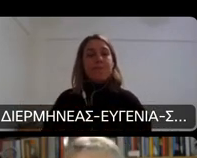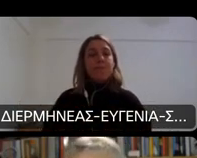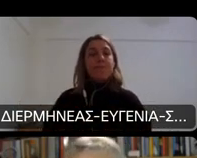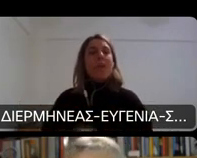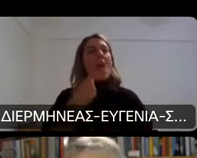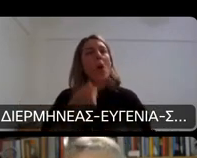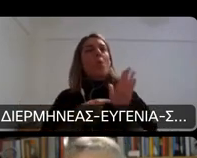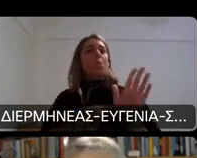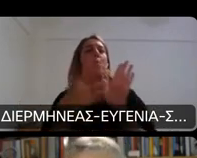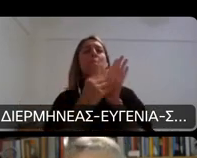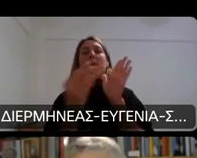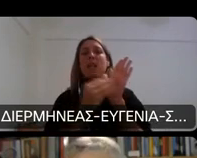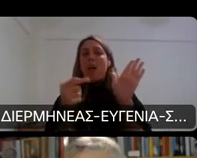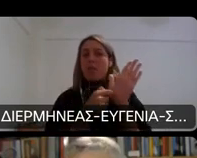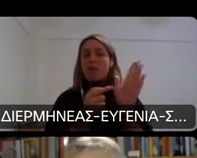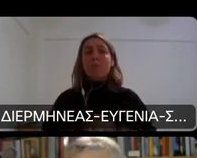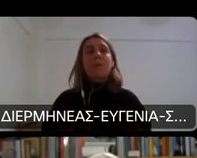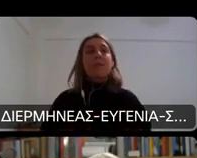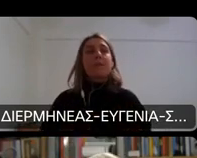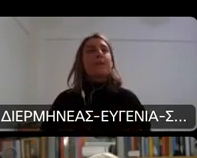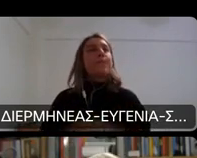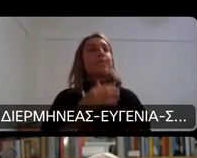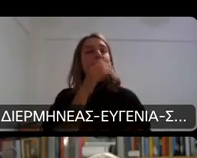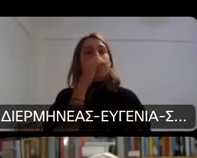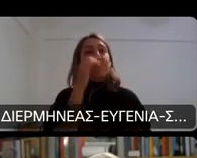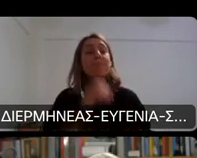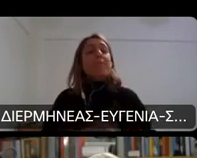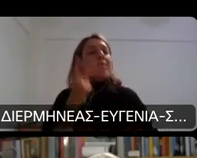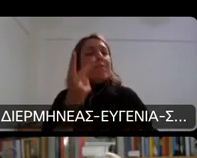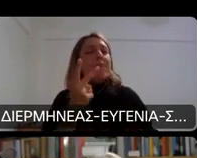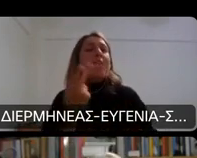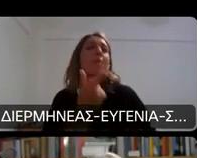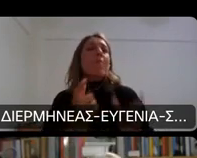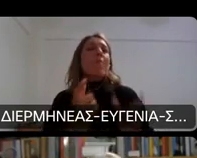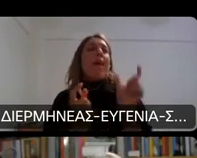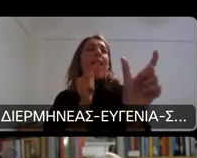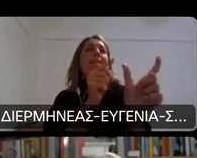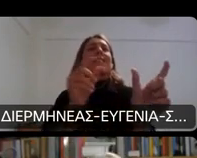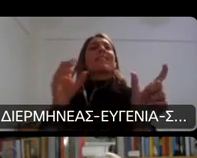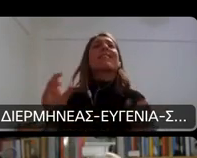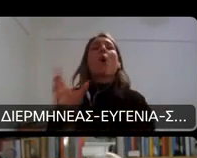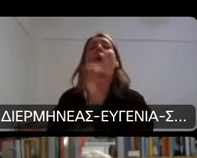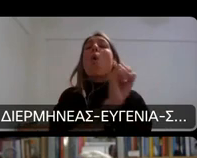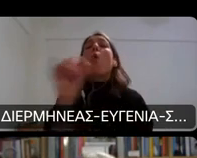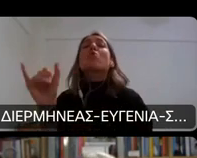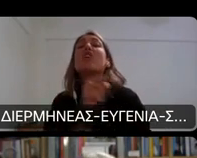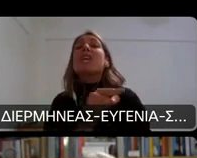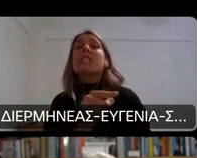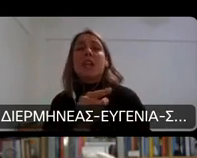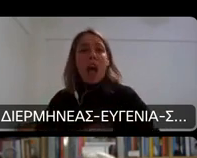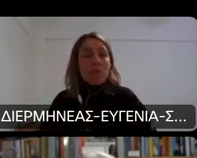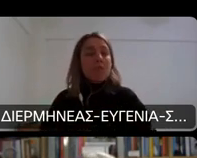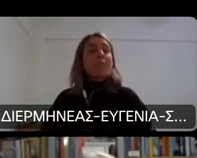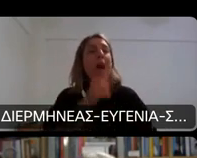ένα σχετικό παράδειγμα όπου μπορούμε να δούμε ουσιαστικοποίησεις με καλυμμένες αφομοιωτικές ενέργειες και